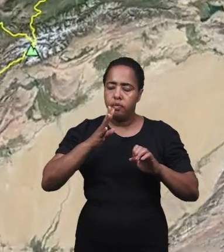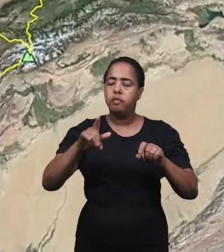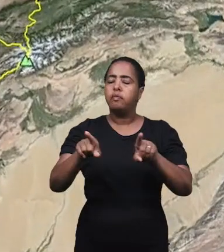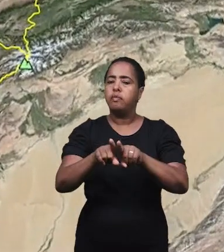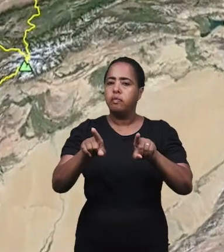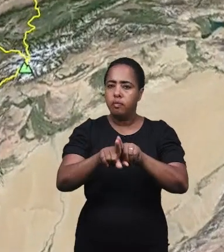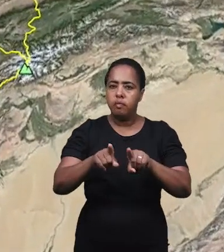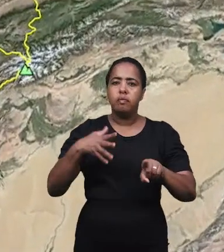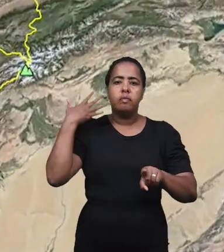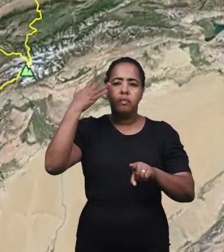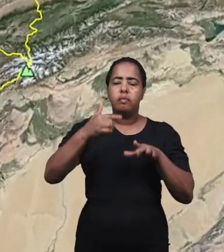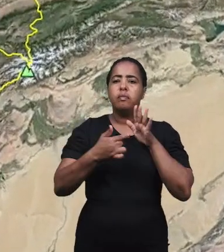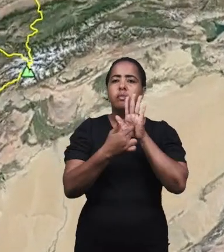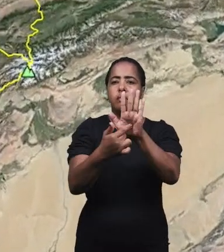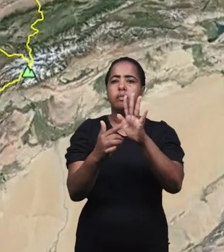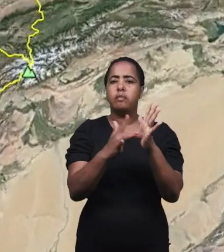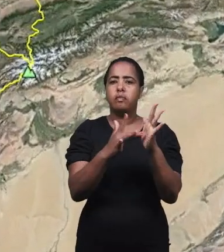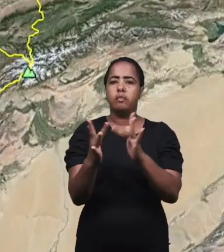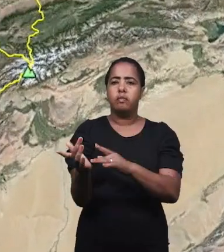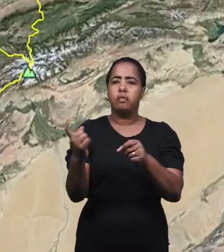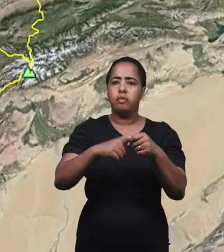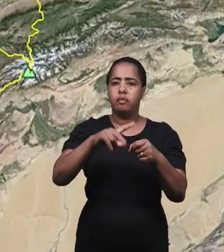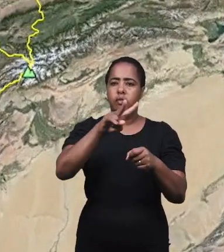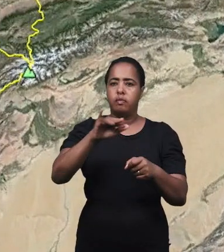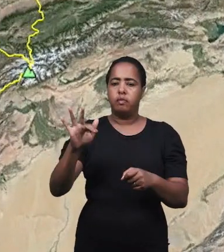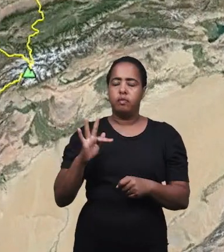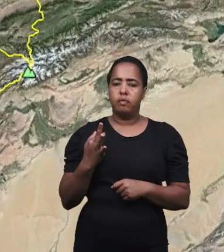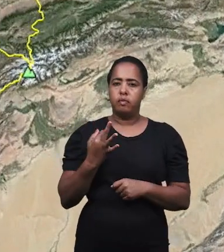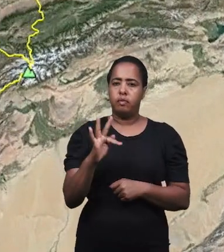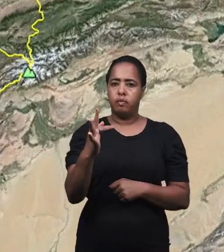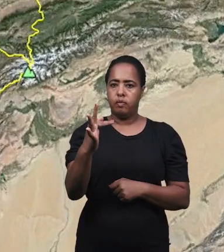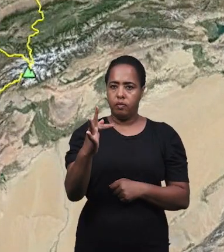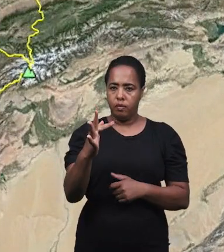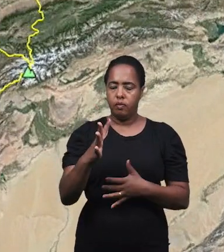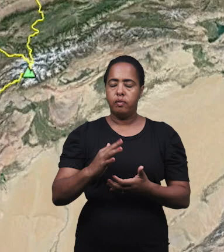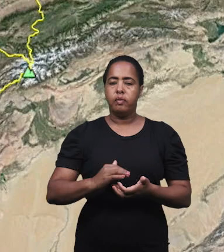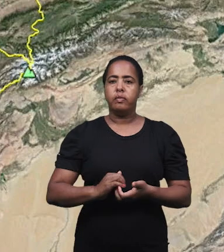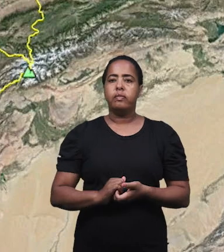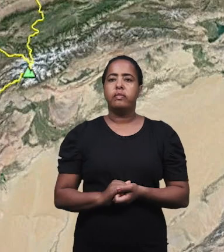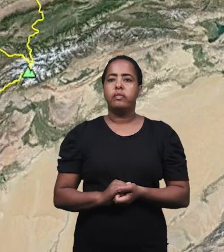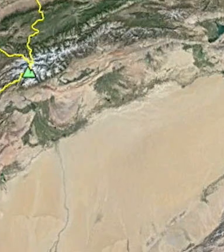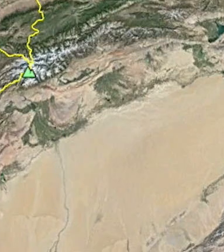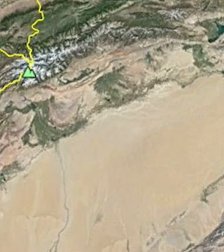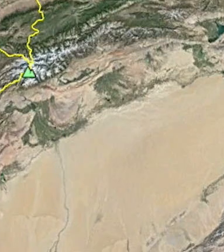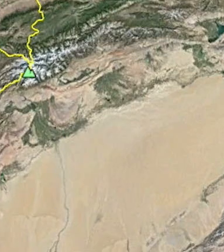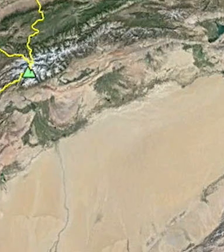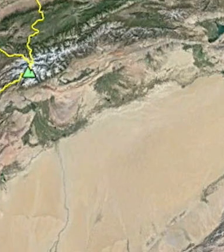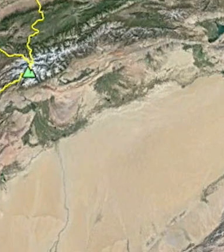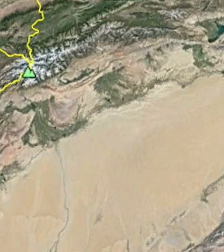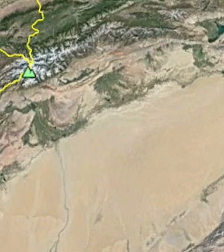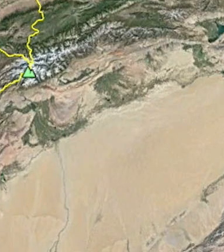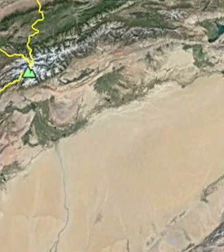par l'évangile éternel et par le message du retour imminent du Seigneur Jésus.